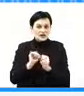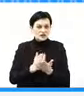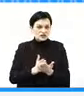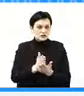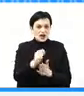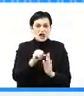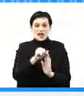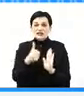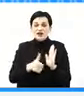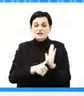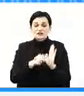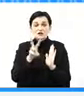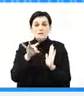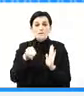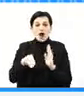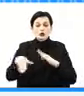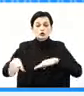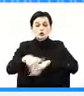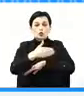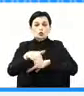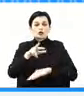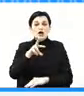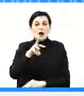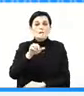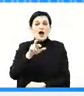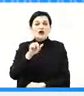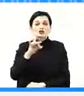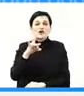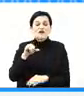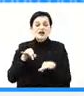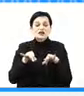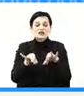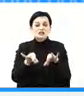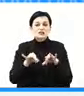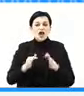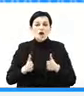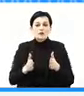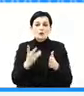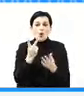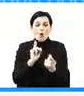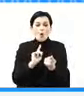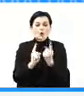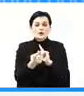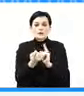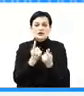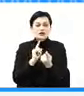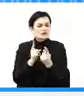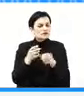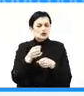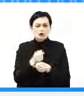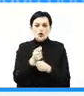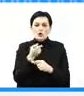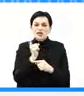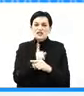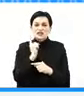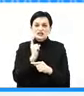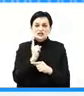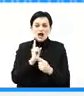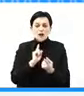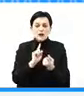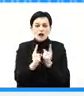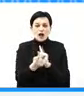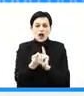გითხარით, 16 მარტიდან მაჭავარიანის ქუჩაზე საავტომობილო გზა ორმხრივად შეიზღუდა და იგზალება,